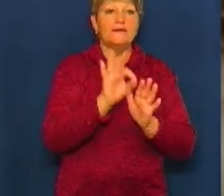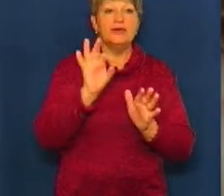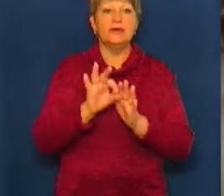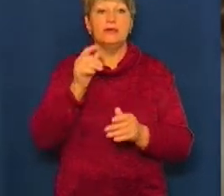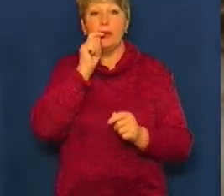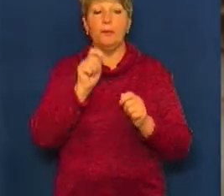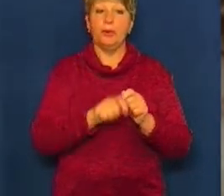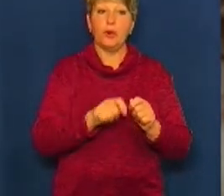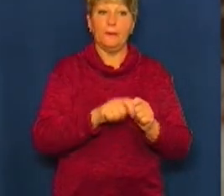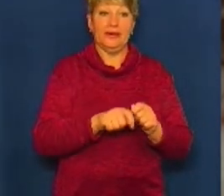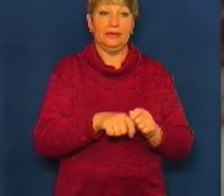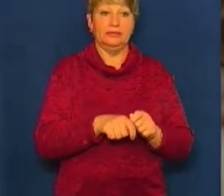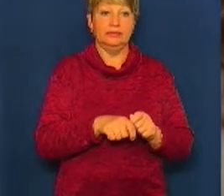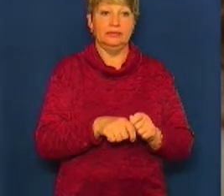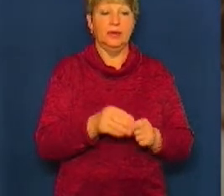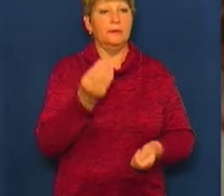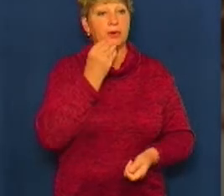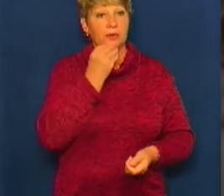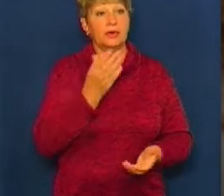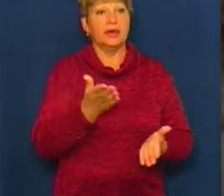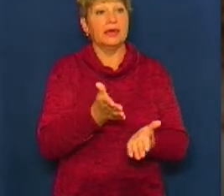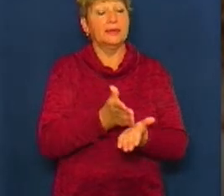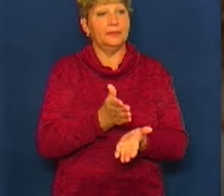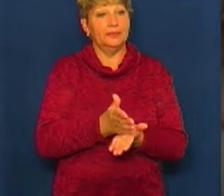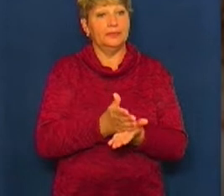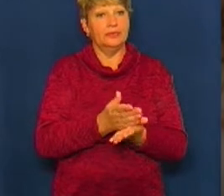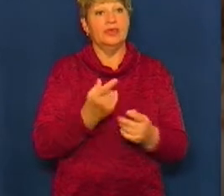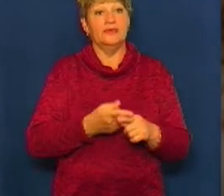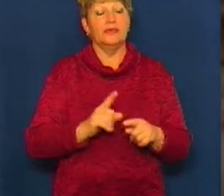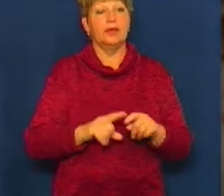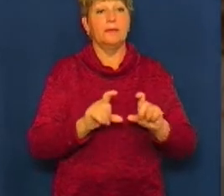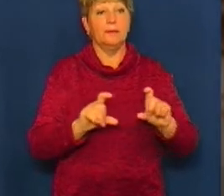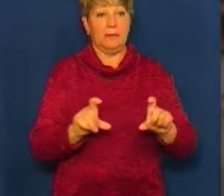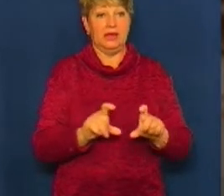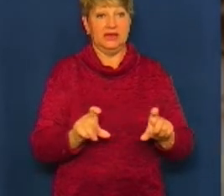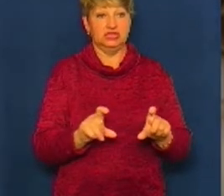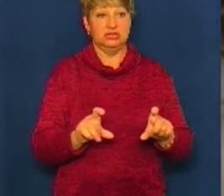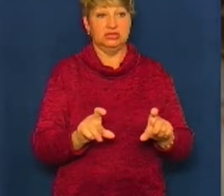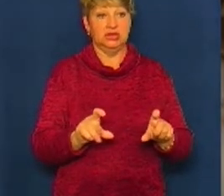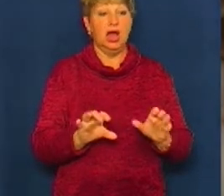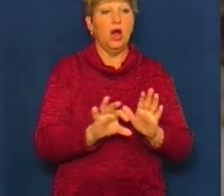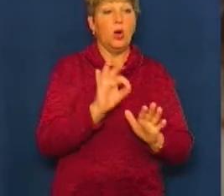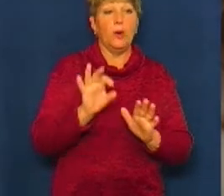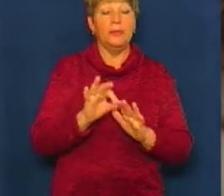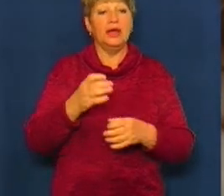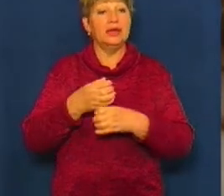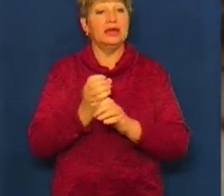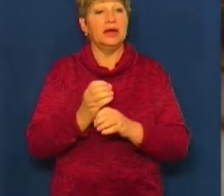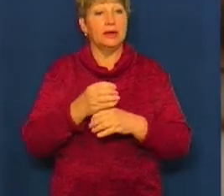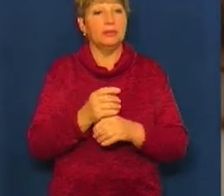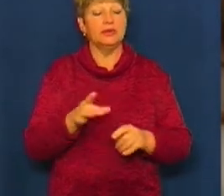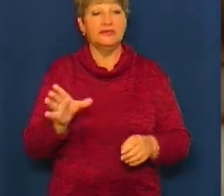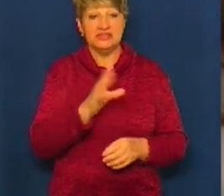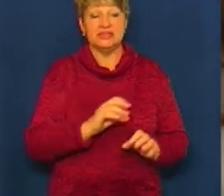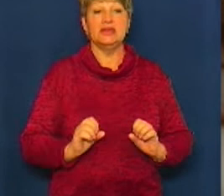зразків продукції, які знаходилися в даній торгівельній мережі, відібрані лабораторні змиви з даної